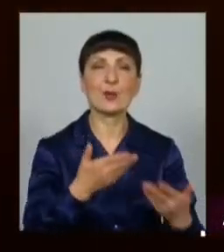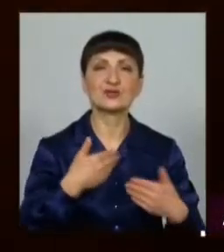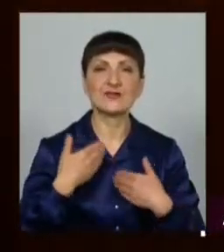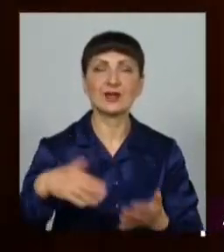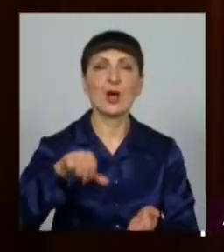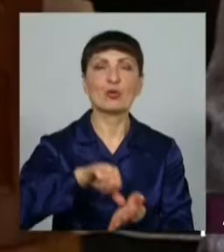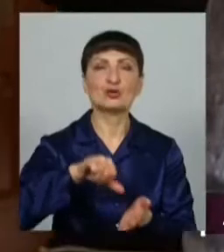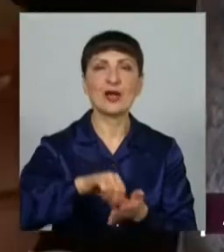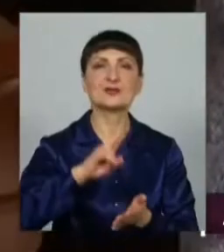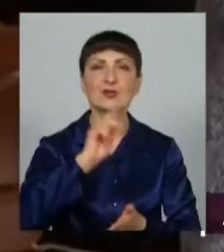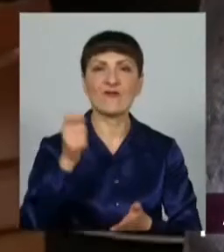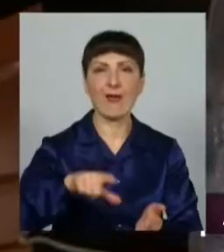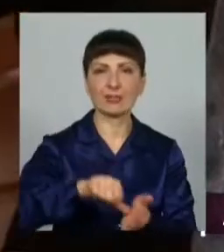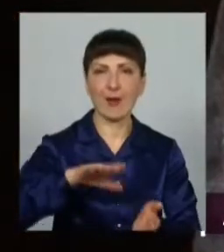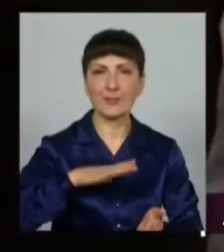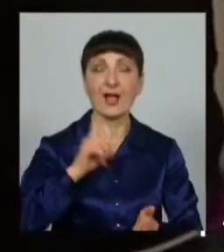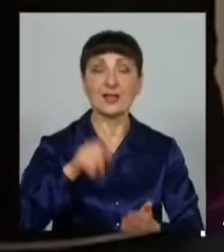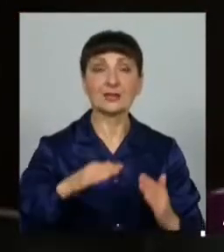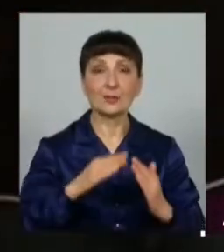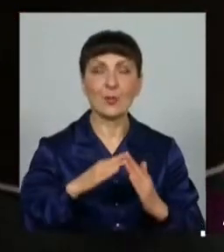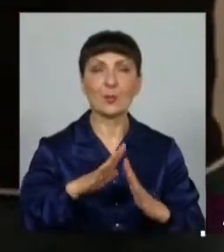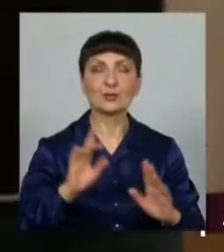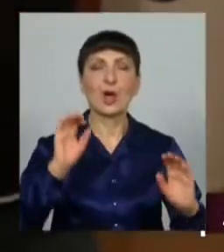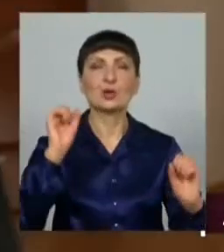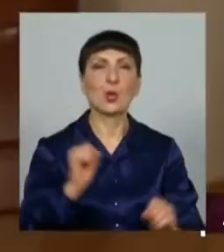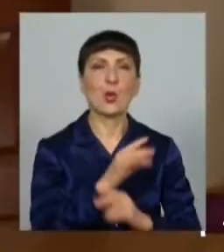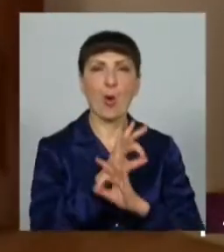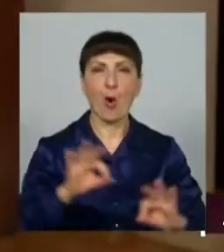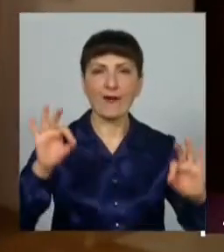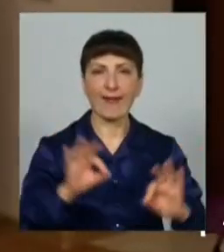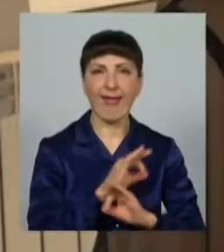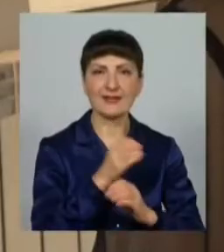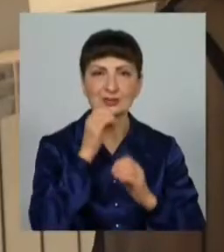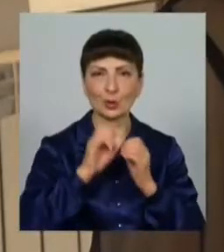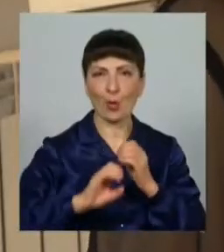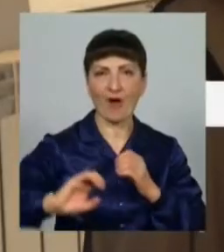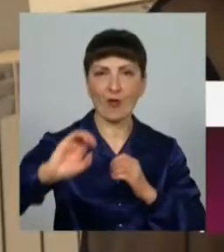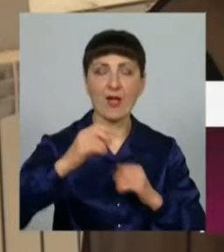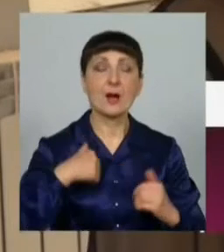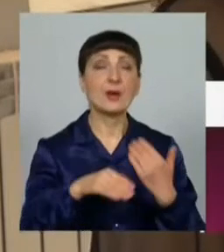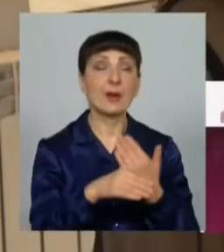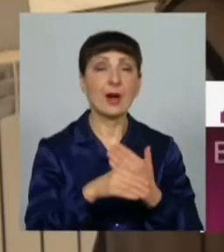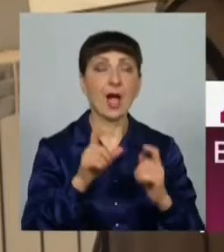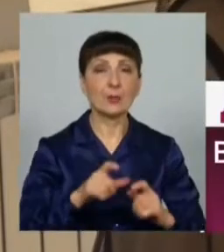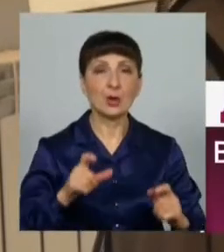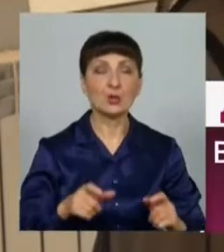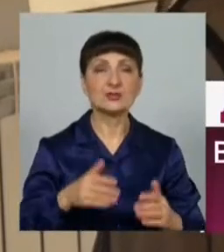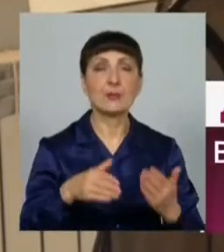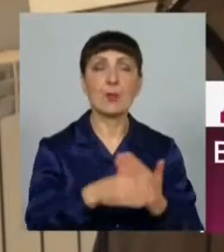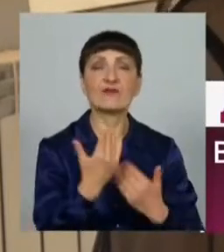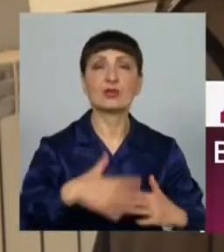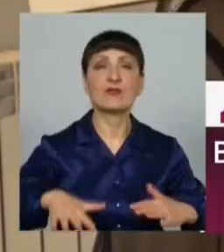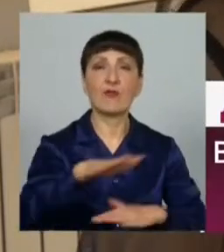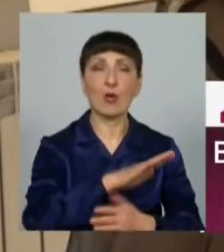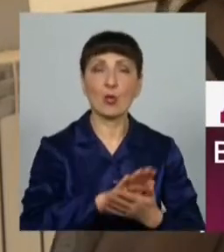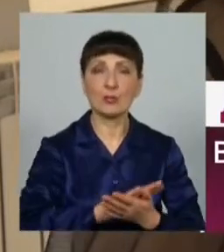участников Второй мировой. Для них прямо на дому сыграет духовой оркестр. Мы помогаем пожилым людям убирать их дворы. Благодаря